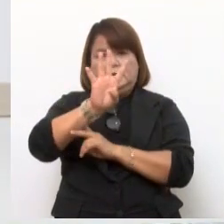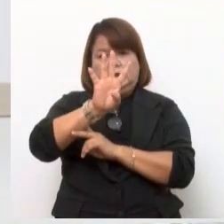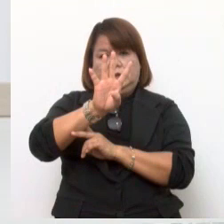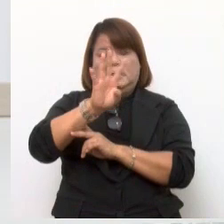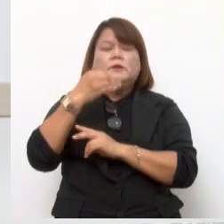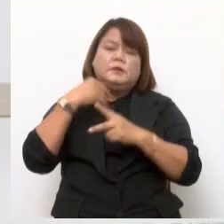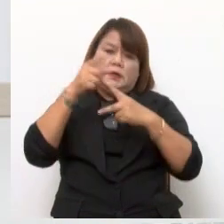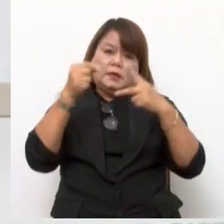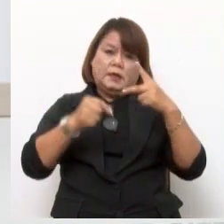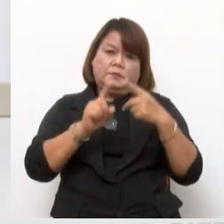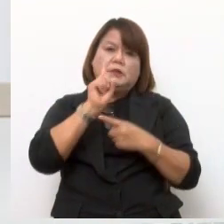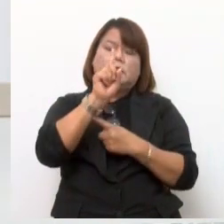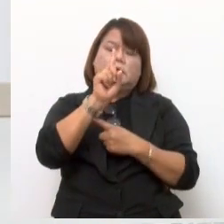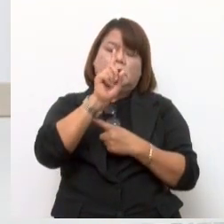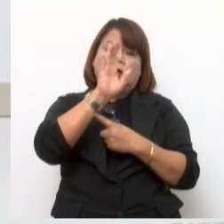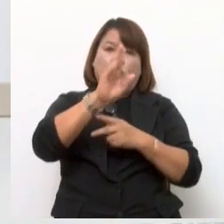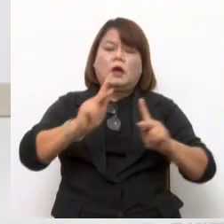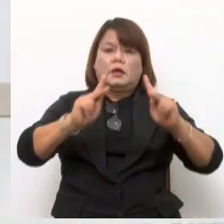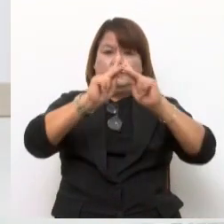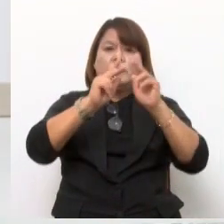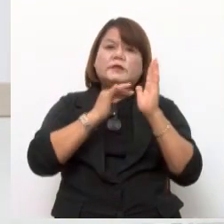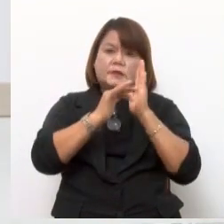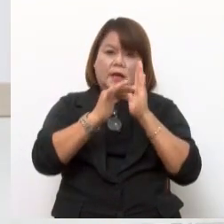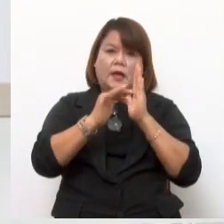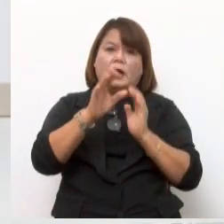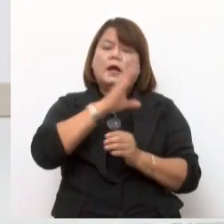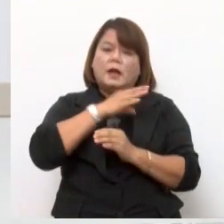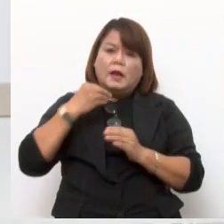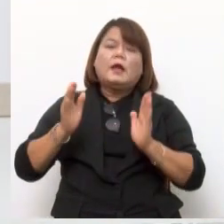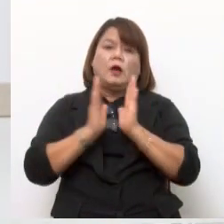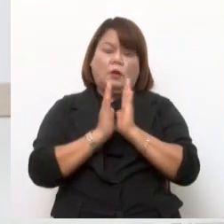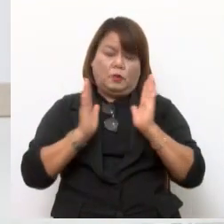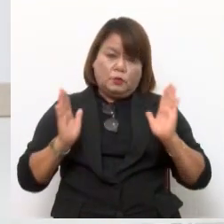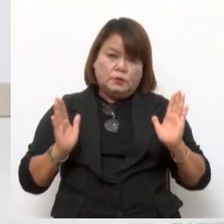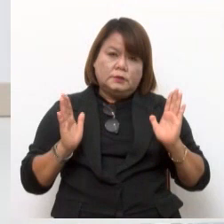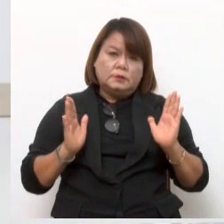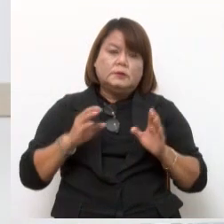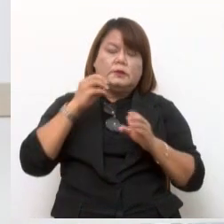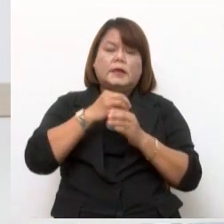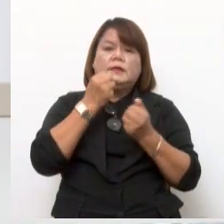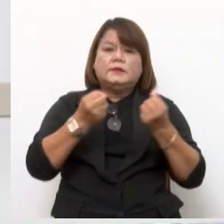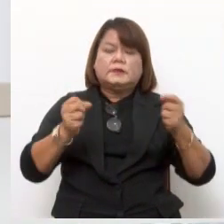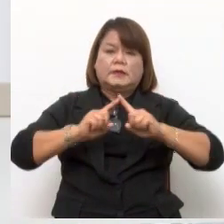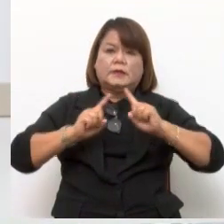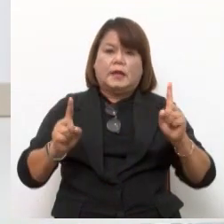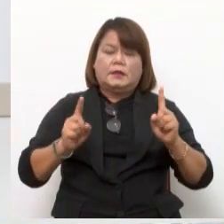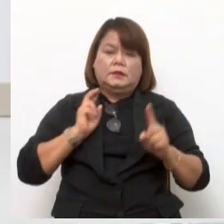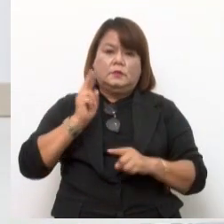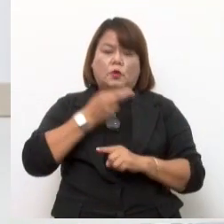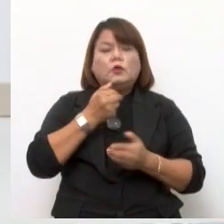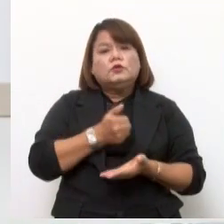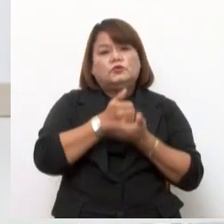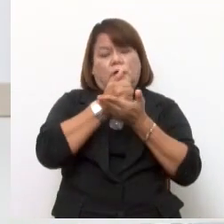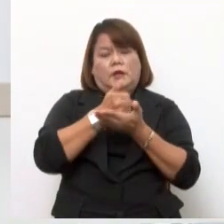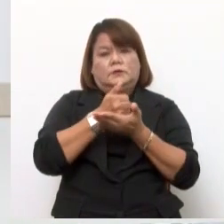นเป็นอันดับ1ของกระทรวงศึกษาธิการก็ขอบคุณใน ในสิ่งต่างๆที่พวกเราได้ช่วยกัน